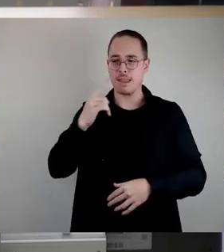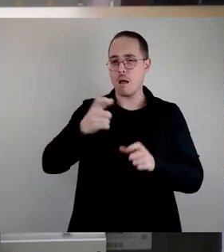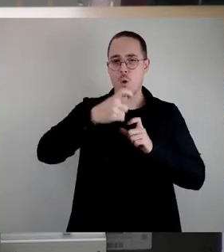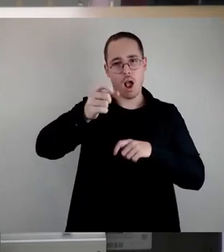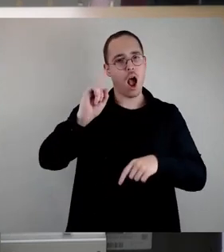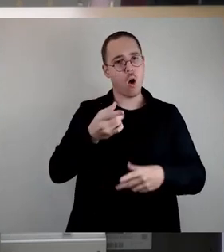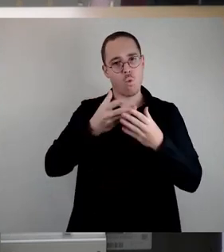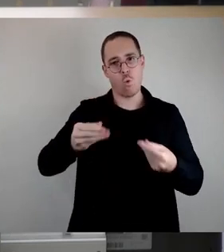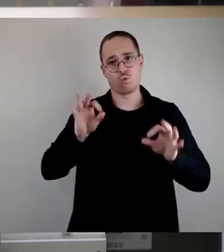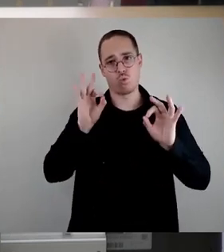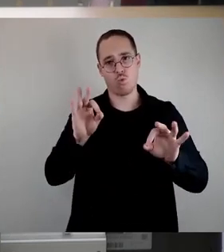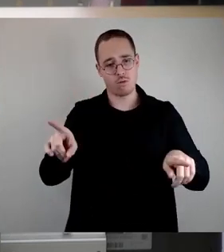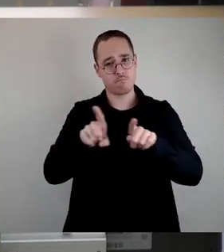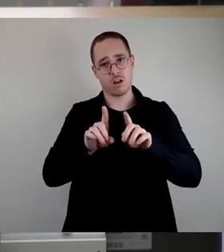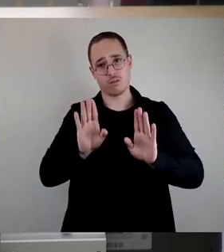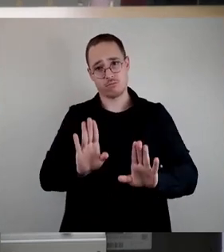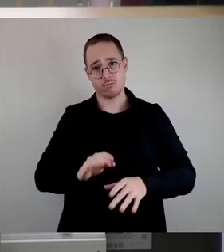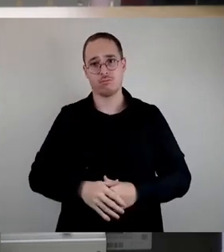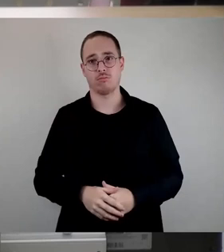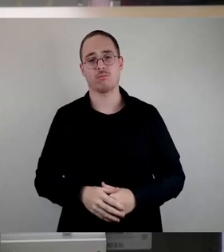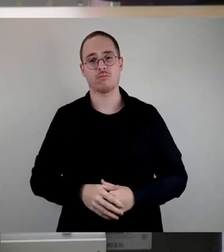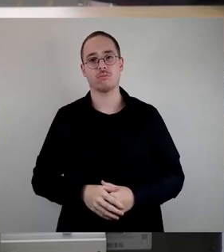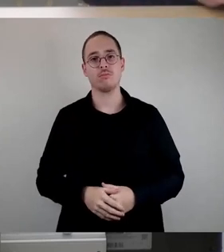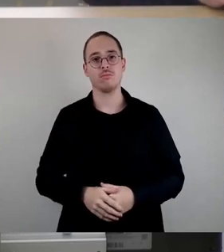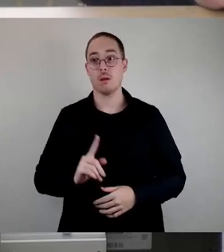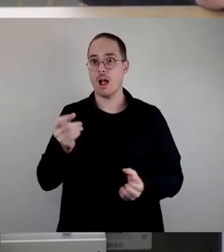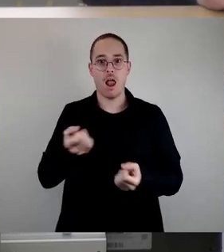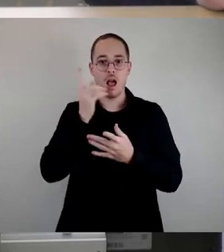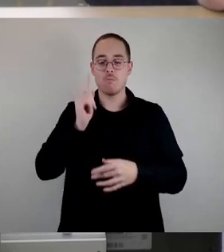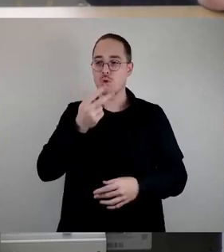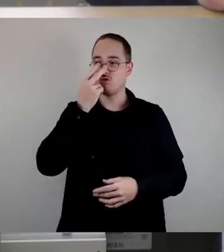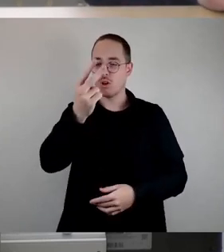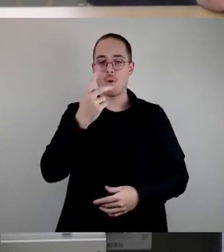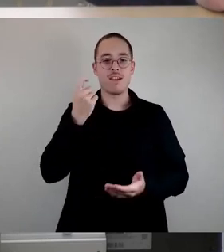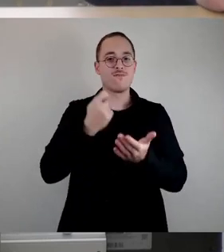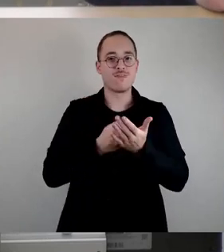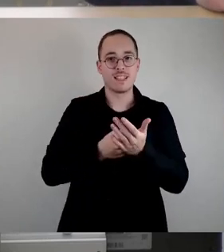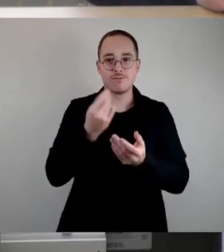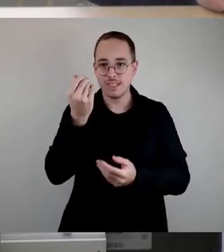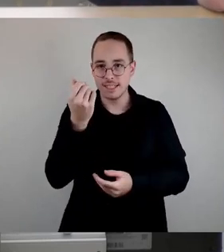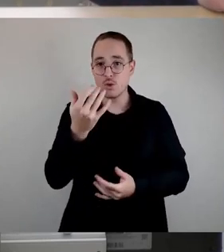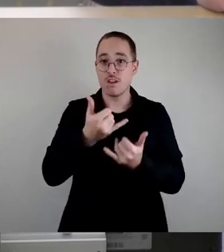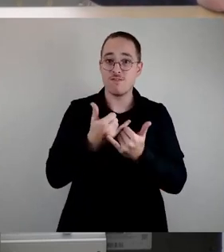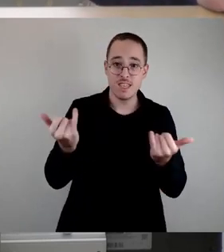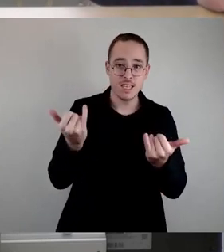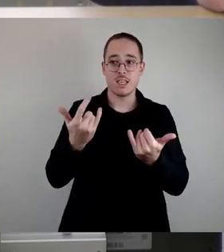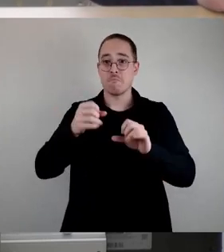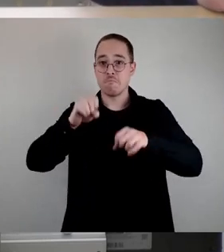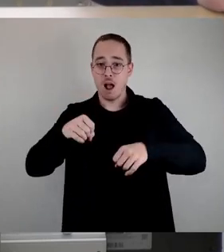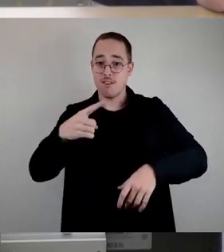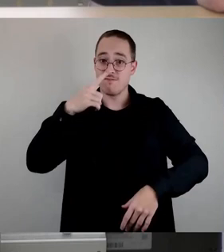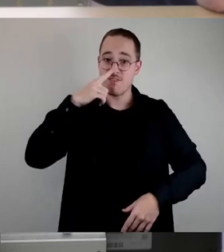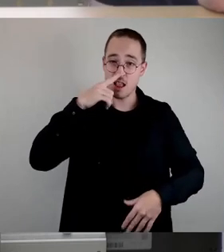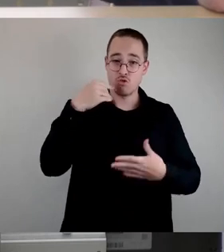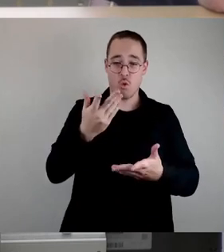natürlich klar vorgehen und muss das Thema Finanzierung und Machbarkeit sehen. Und so schnell, wie das die Grünen wollen, geht das auch nicht. Also wie